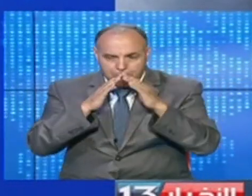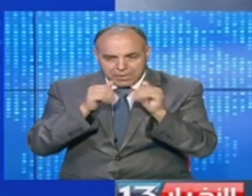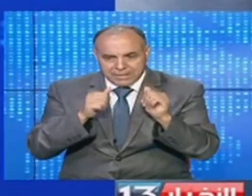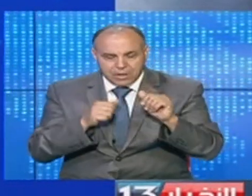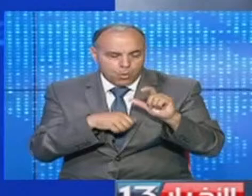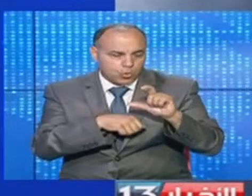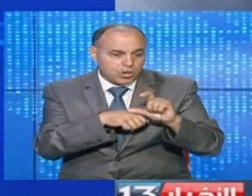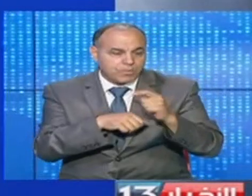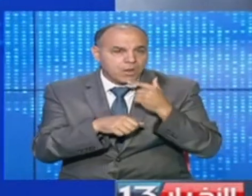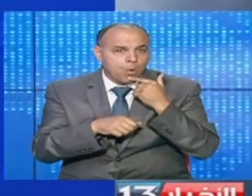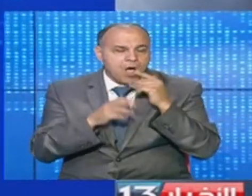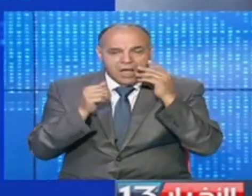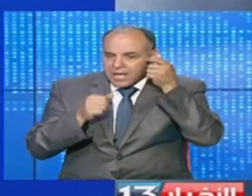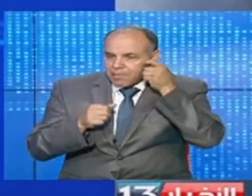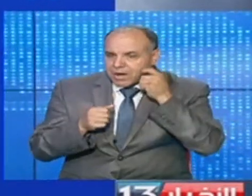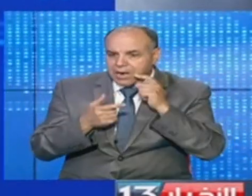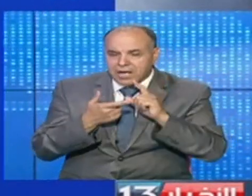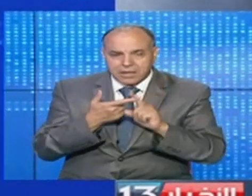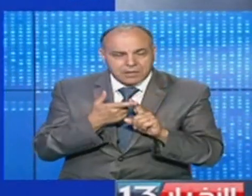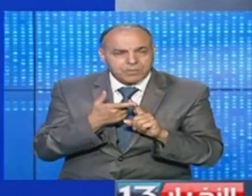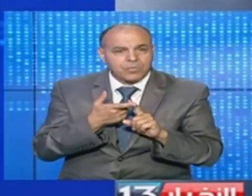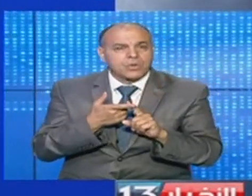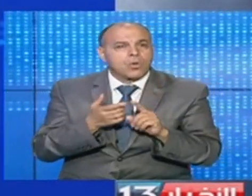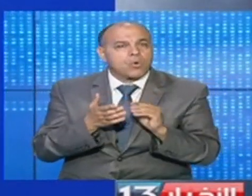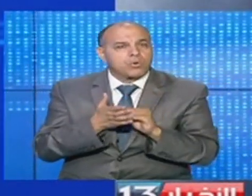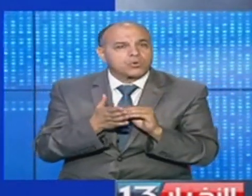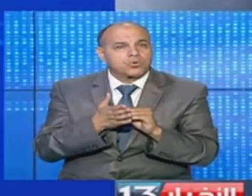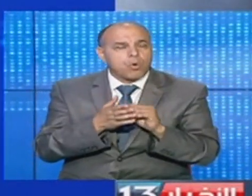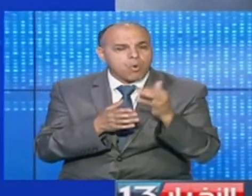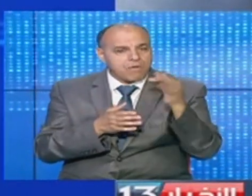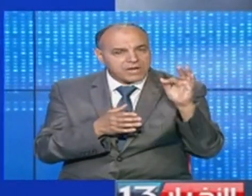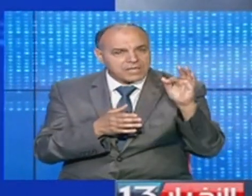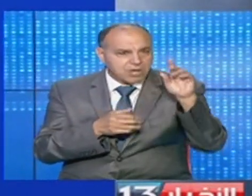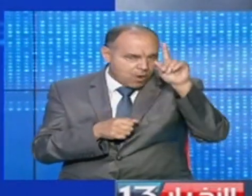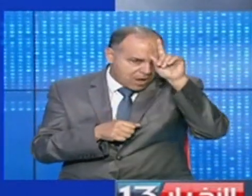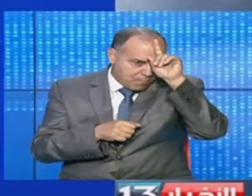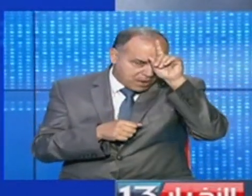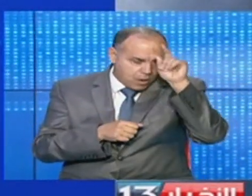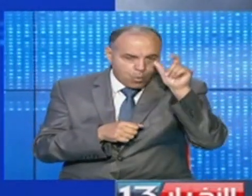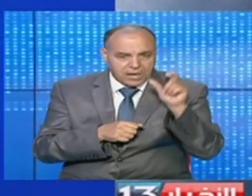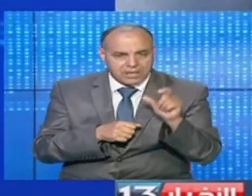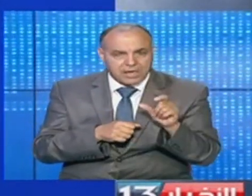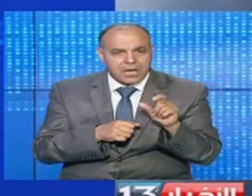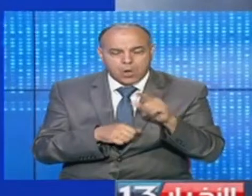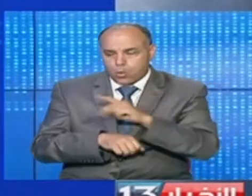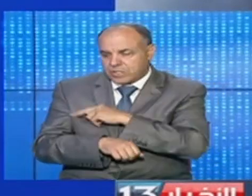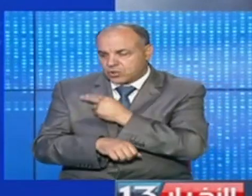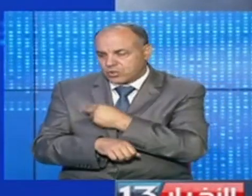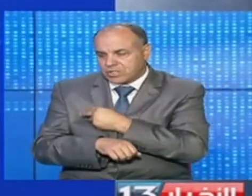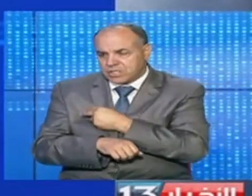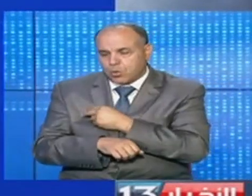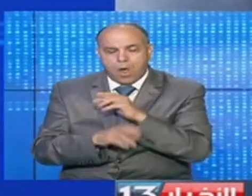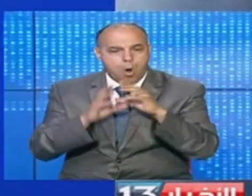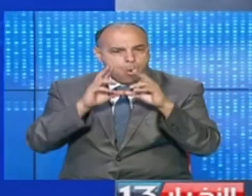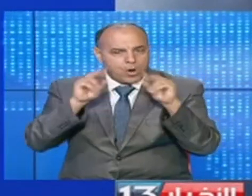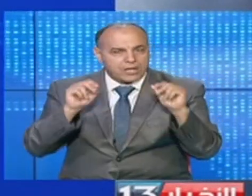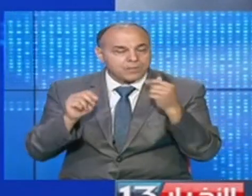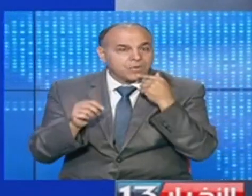وتركيا والامارات العربيه المتحده وفرنسا والمانيا وايطاليا وسويسرا وهولندا